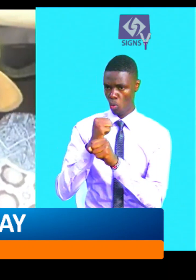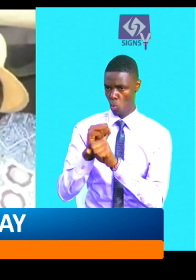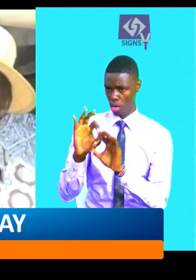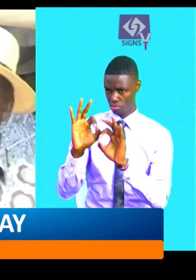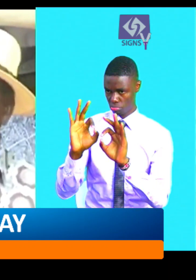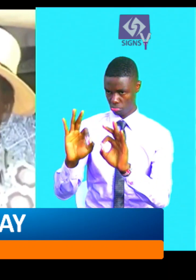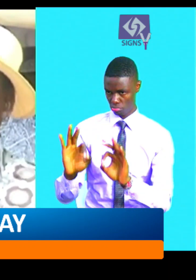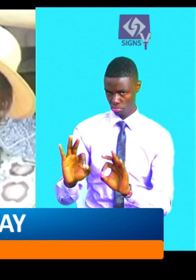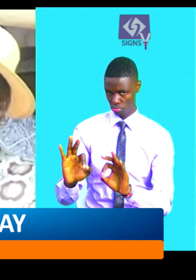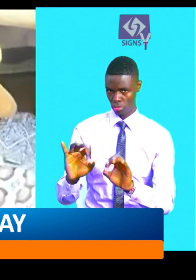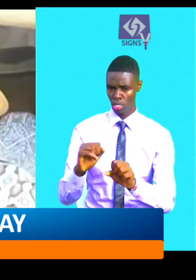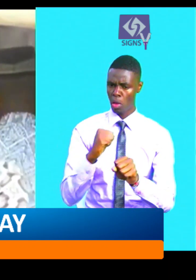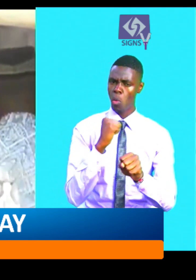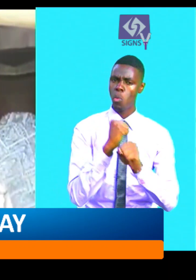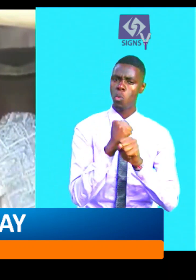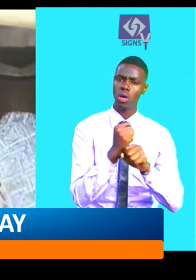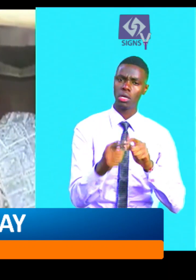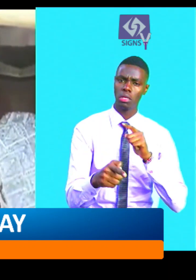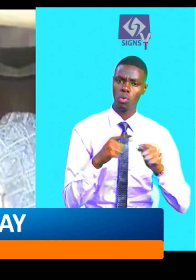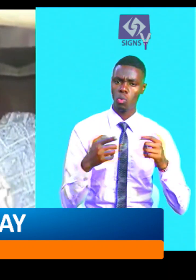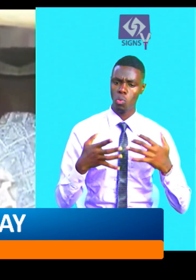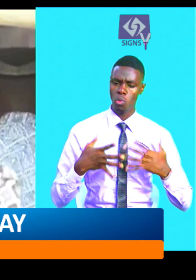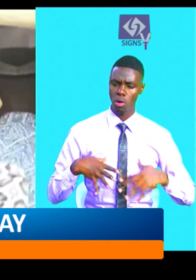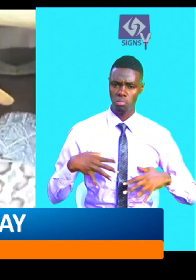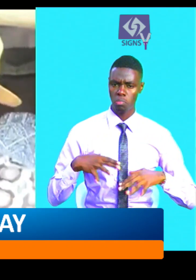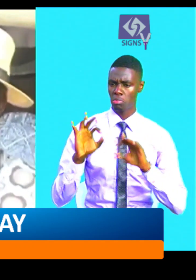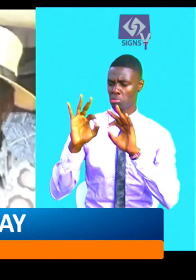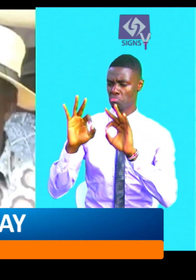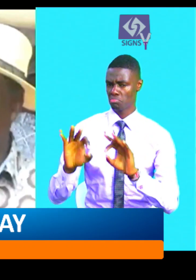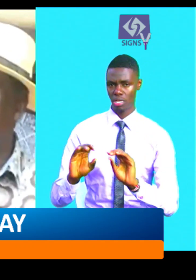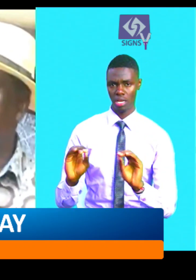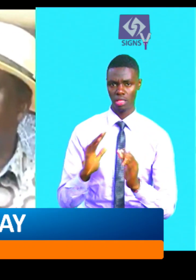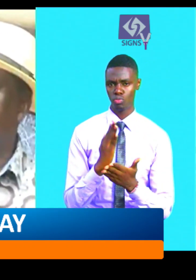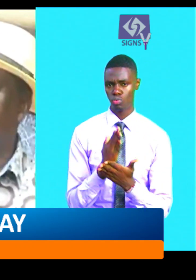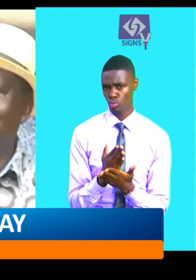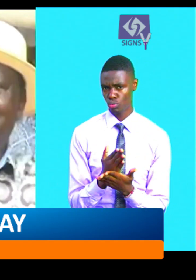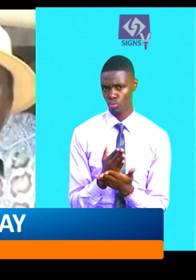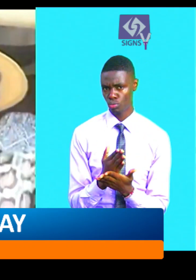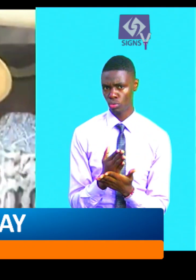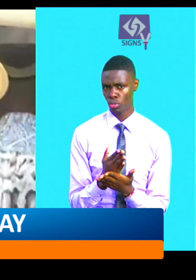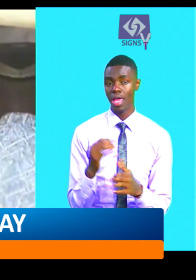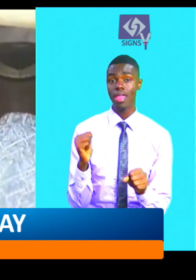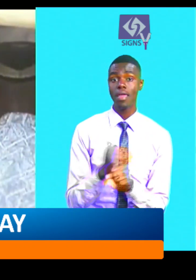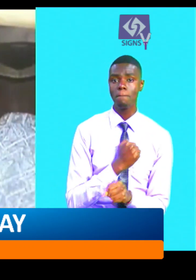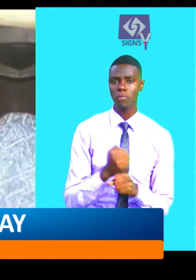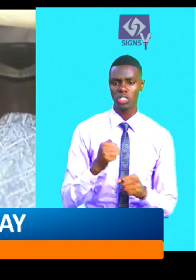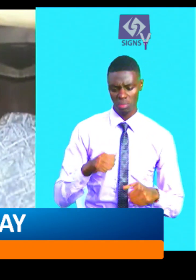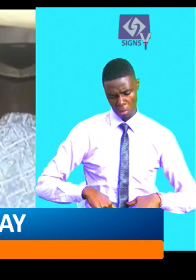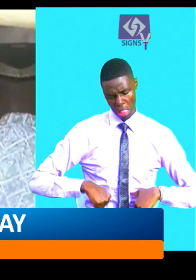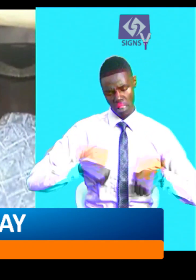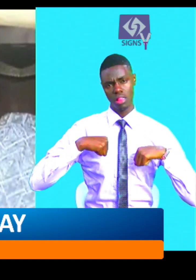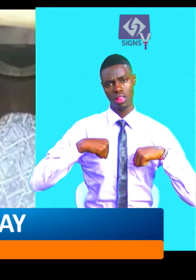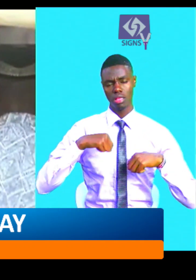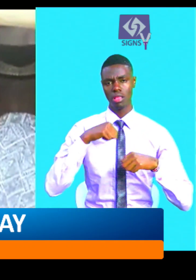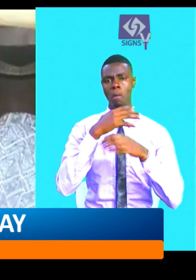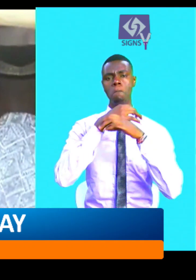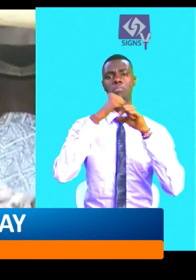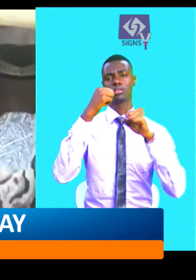Wakenya wataanza kuchukua hatua tofauti tena. Wakasema kwa madaha na kwa majivuno ya kwamba askari wamefanya kazi